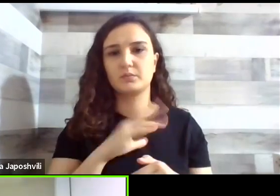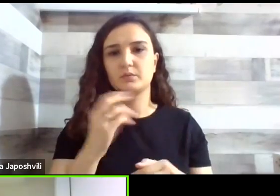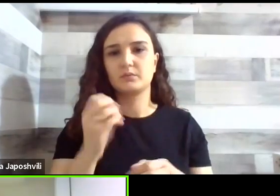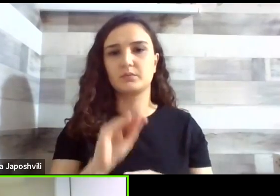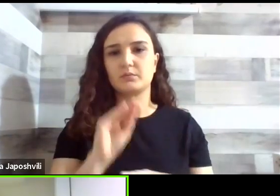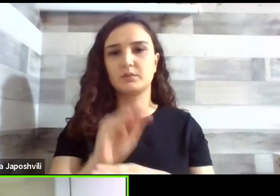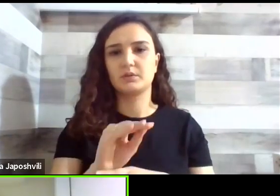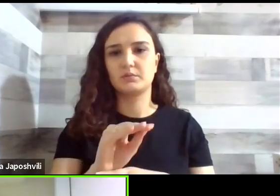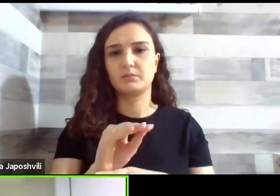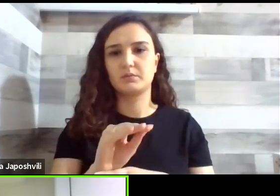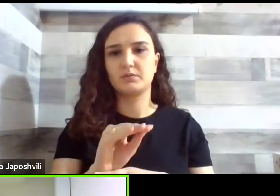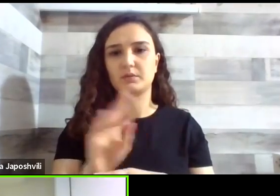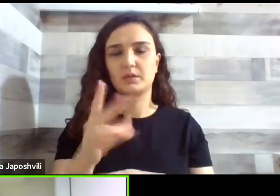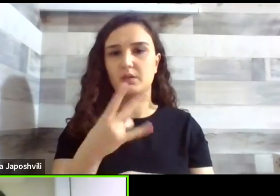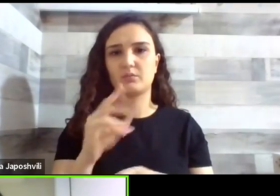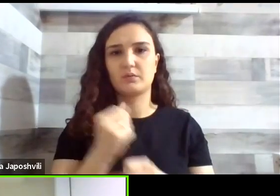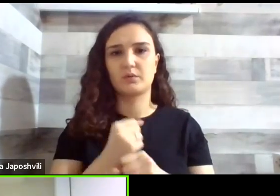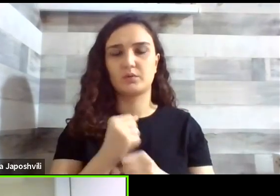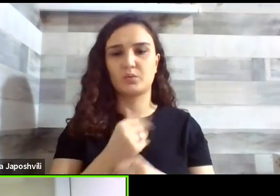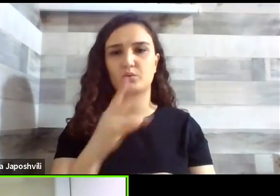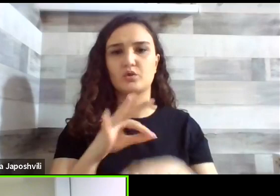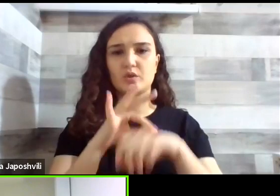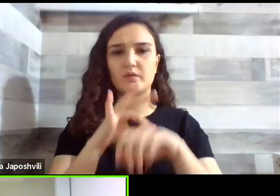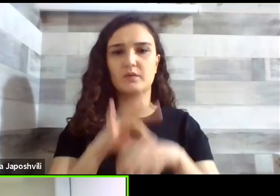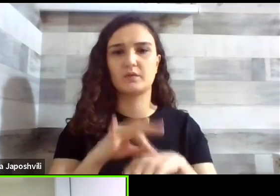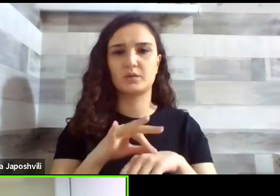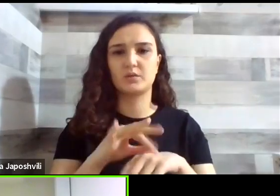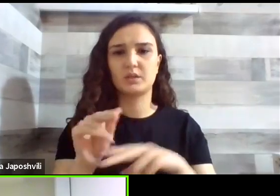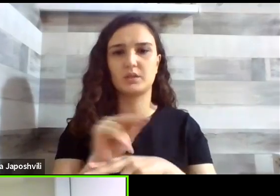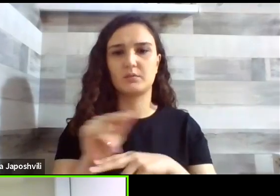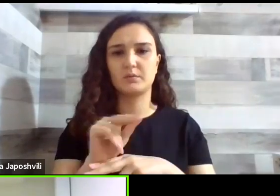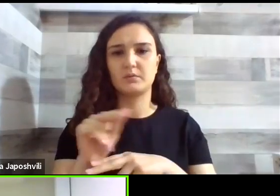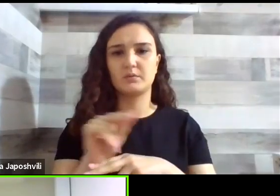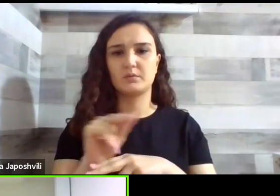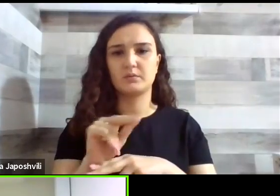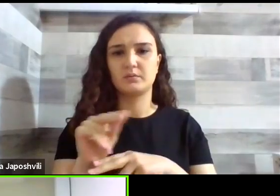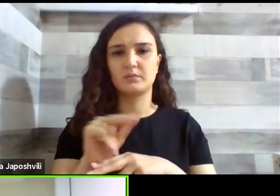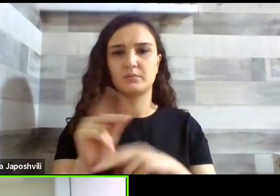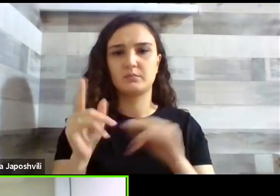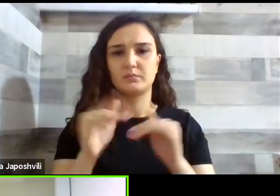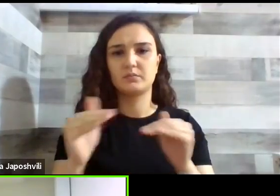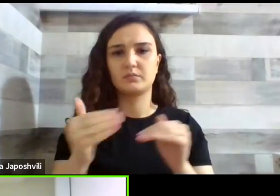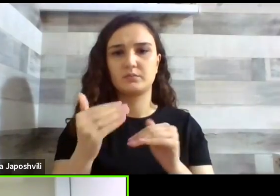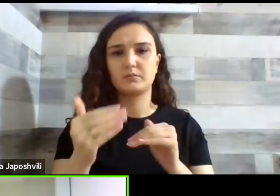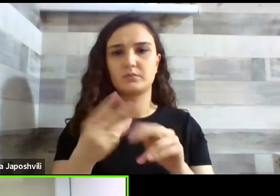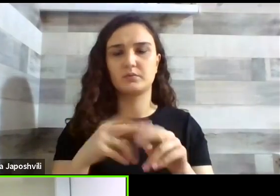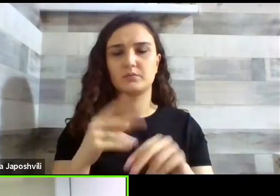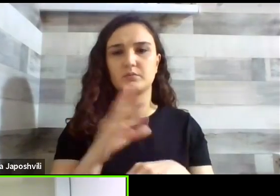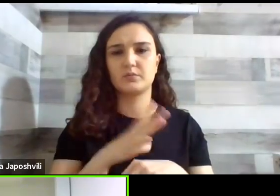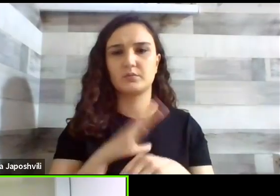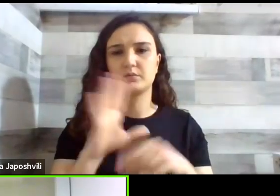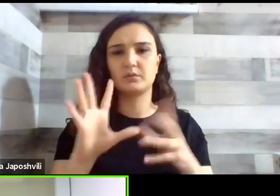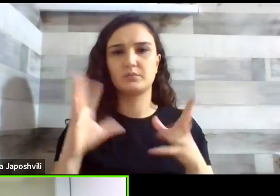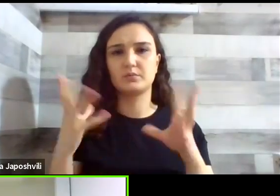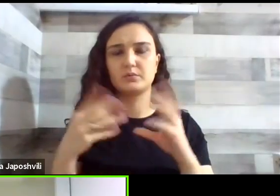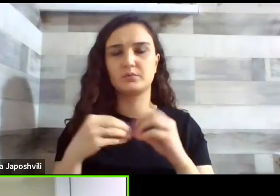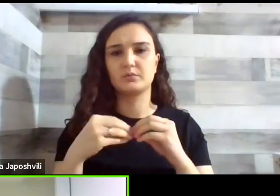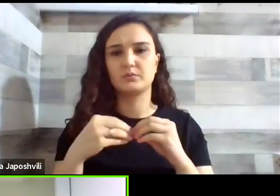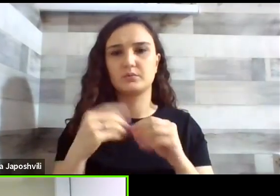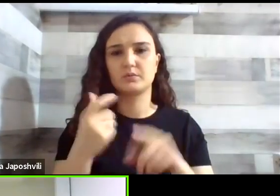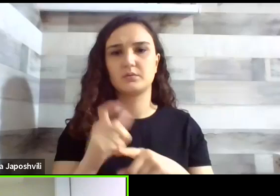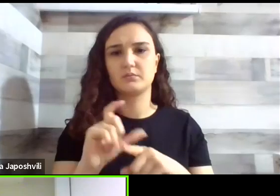დამატებითი სცენარები არ ვაკეთოთ, როგორ ჩავატაროთ ახლა თერაპიული სესია ბავშვისთვის. არა, ეს უნდა იყოს აბსოლუტურად